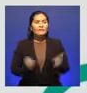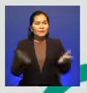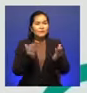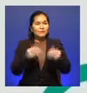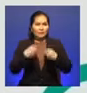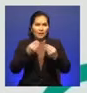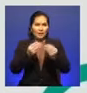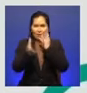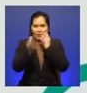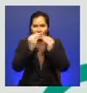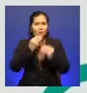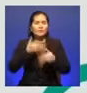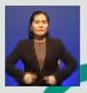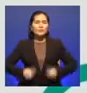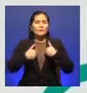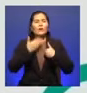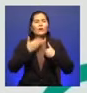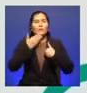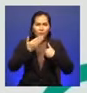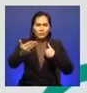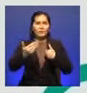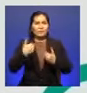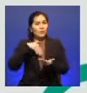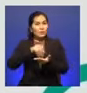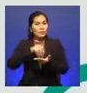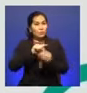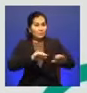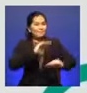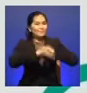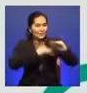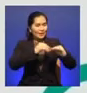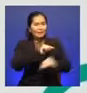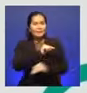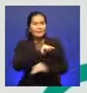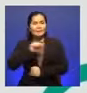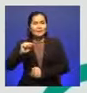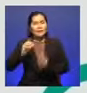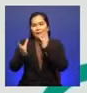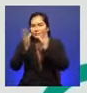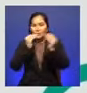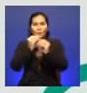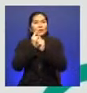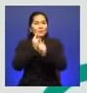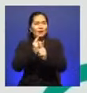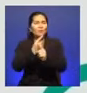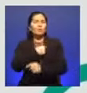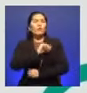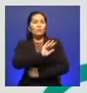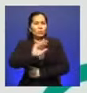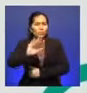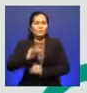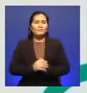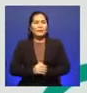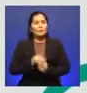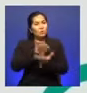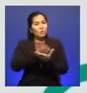อดชีวิตนะครับเราก็มีตั้งแต่ในเรื่องของสุขภาพเด็กเล็กจนถึงการเรียนรู้ตามทัศนคตินะครับเรามีในเรื่องของโรงเรียน